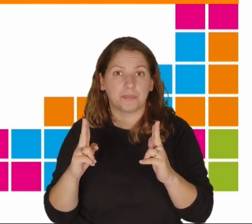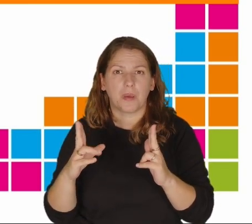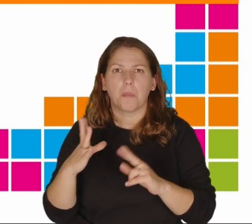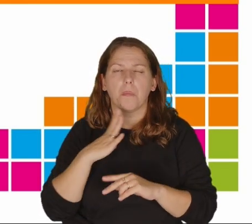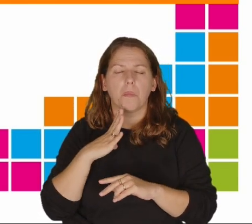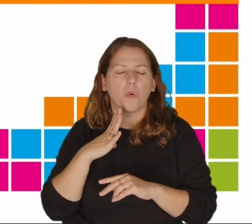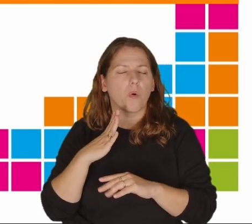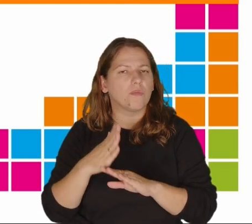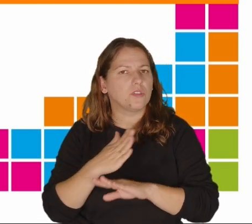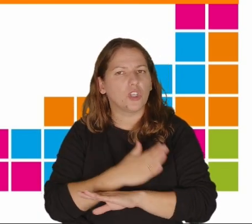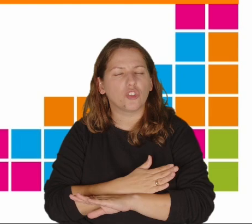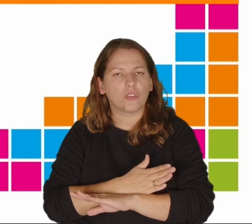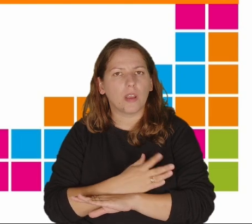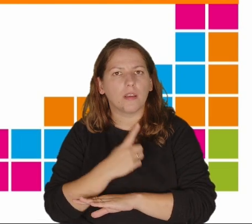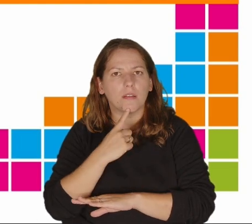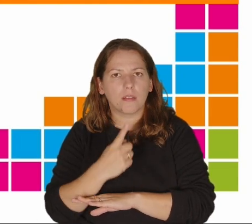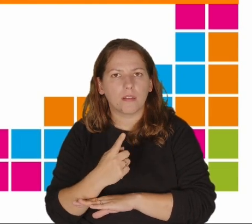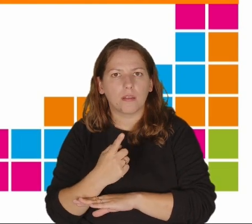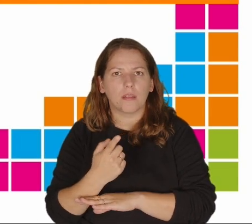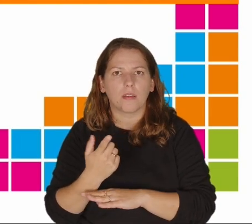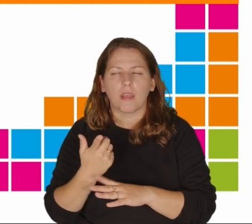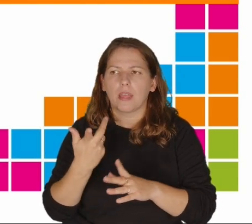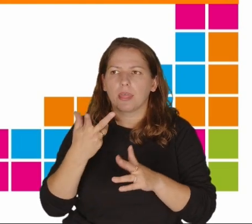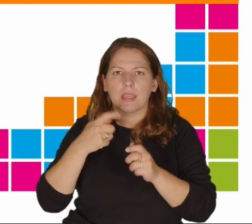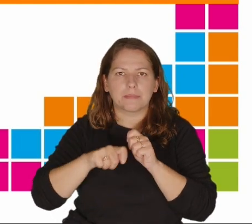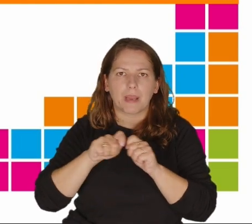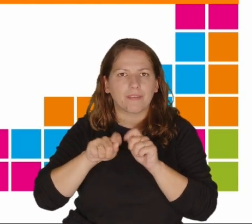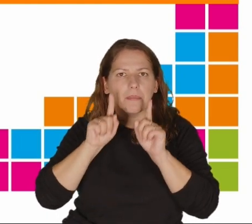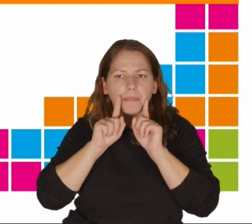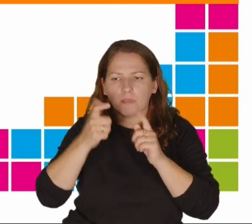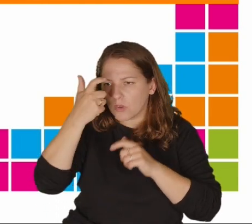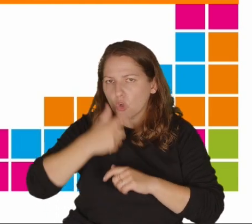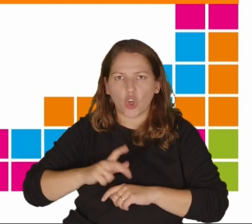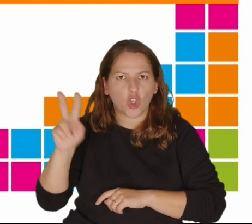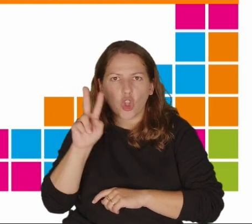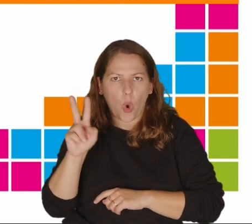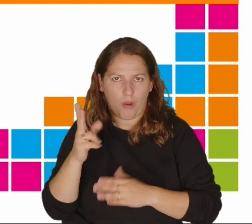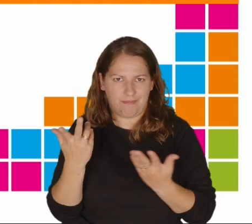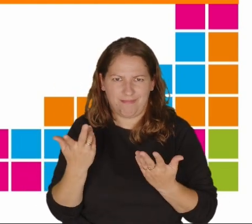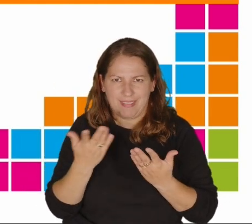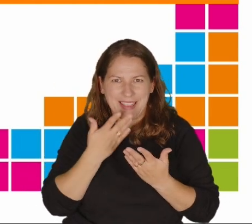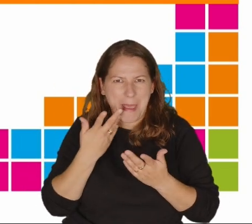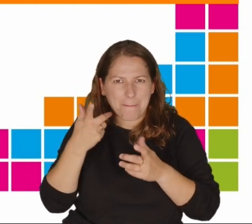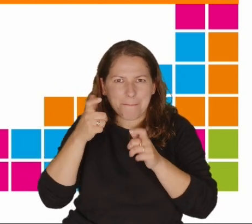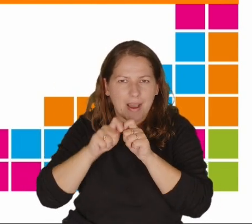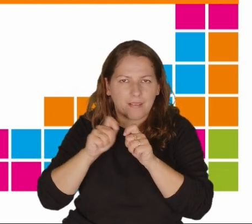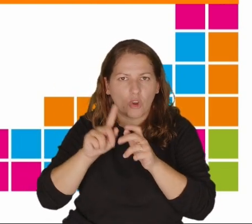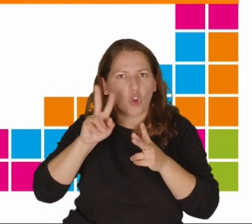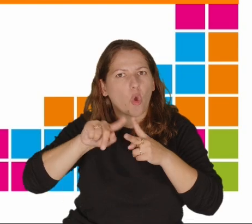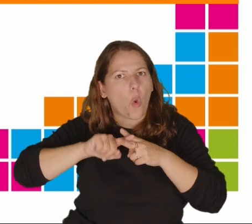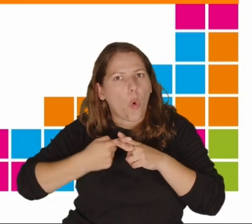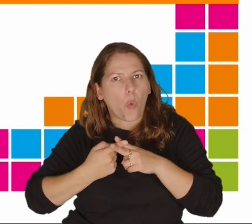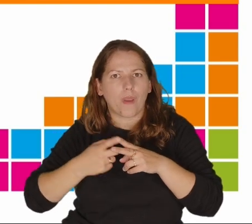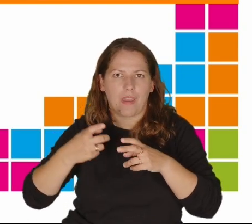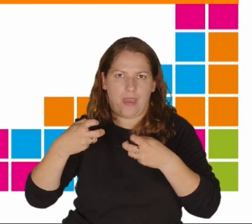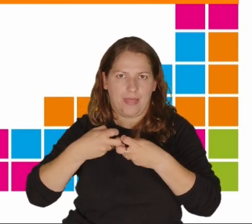była mowa wcześniej, to właściwie jakby nikt nie sprawdza realnie, kim jestem, jaką jestem osobą, jakby kto loguje się do